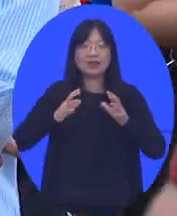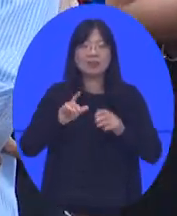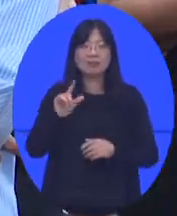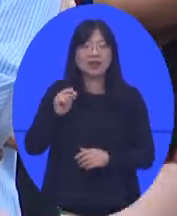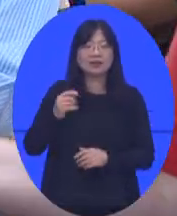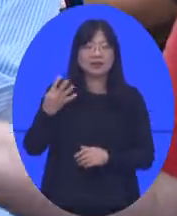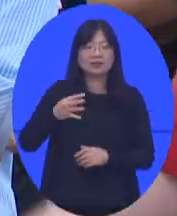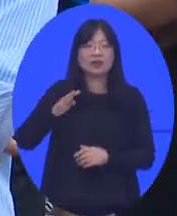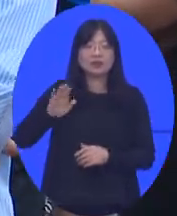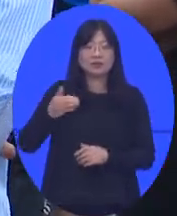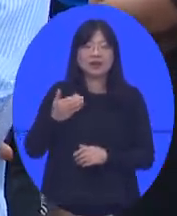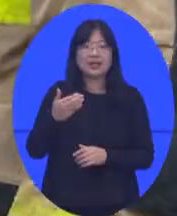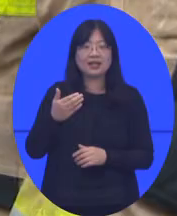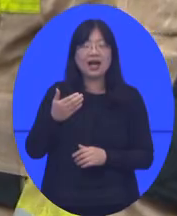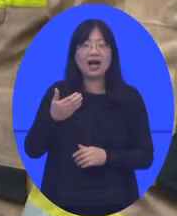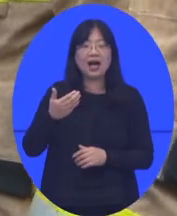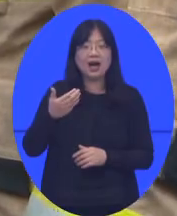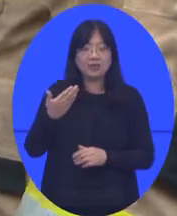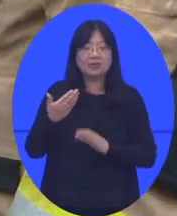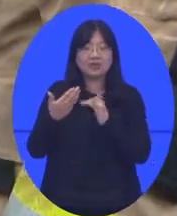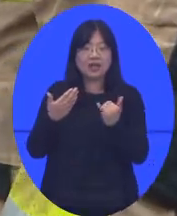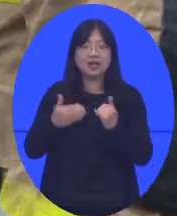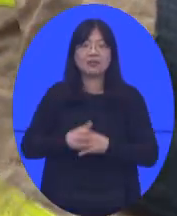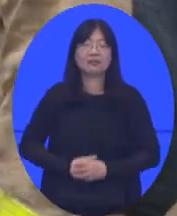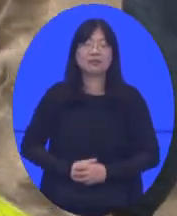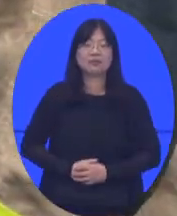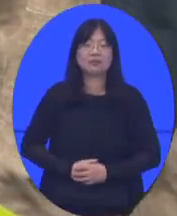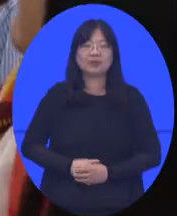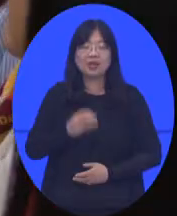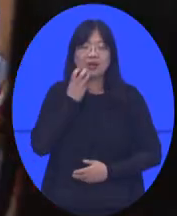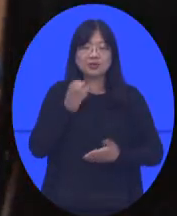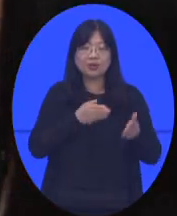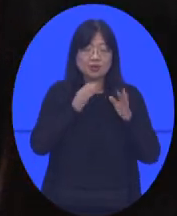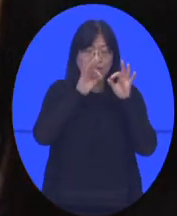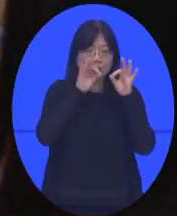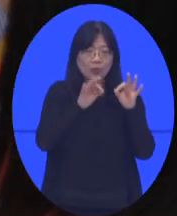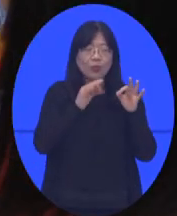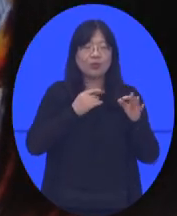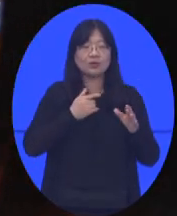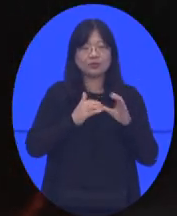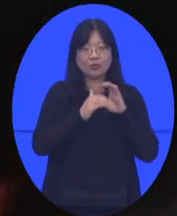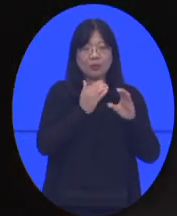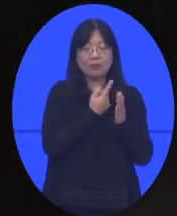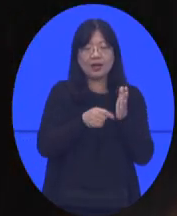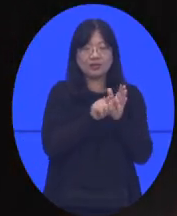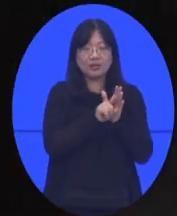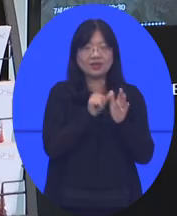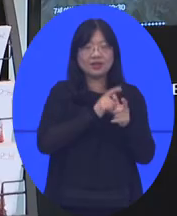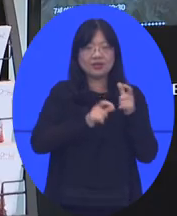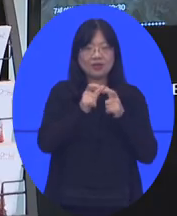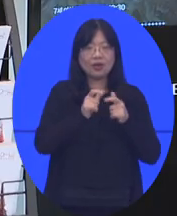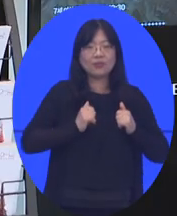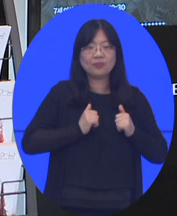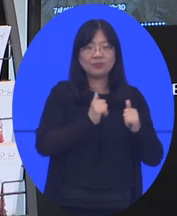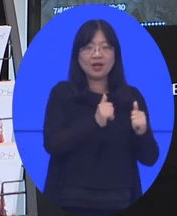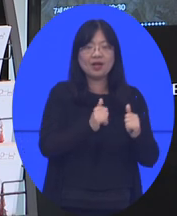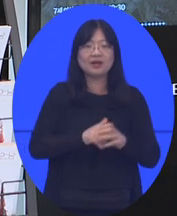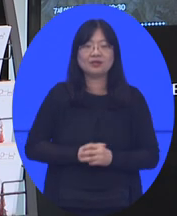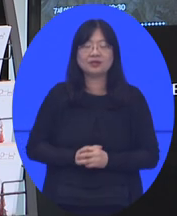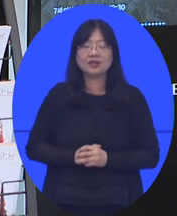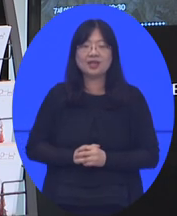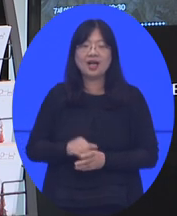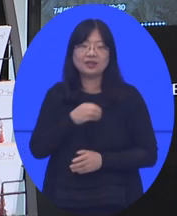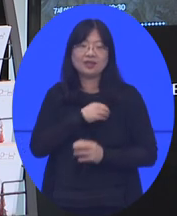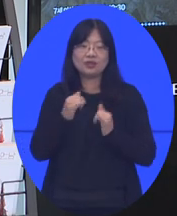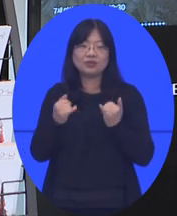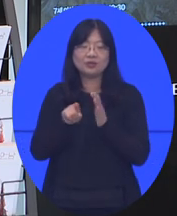88개국 14,979명. 경기도는 잼버리 대원들이 경기도를 보고 즐기고 체험할 수 있도록 총력을 다하고 있습니다. 이곳은 잼버리